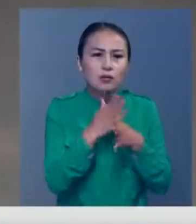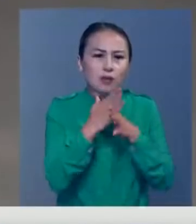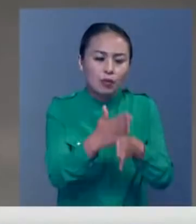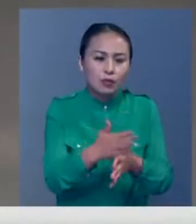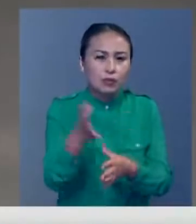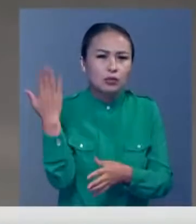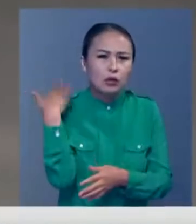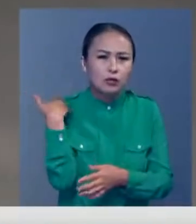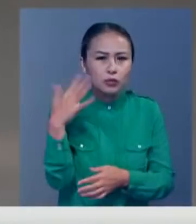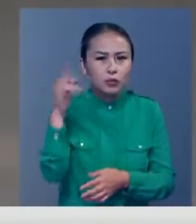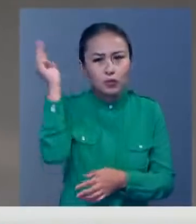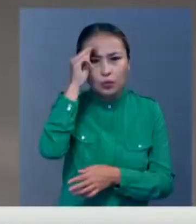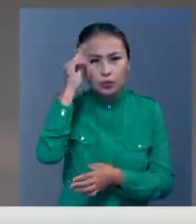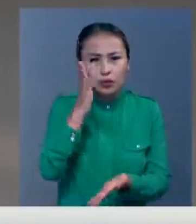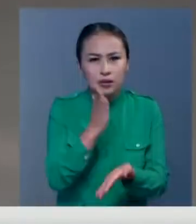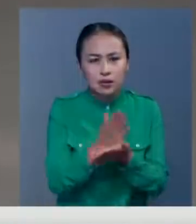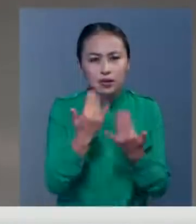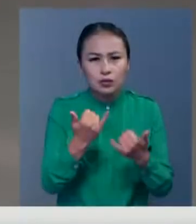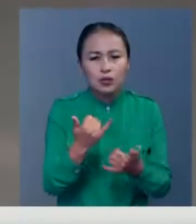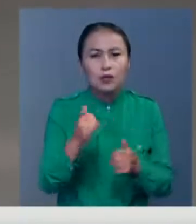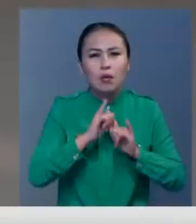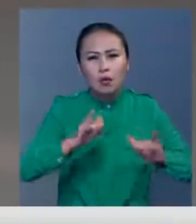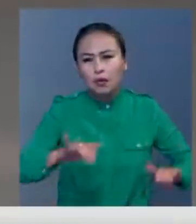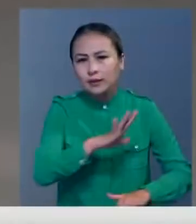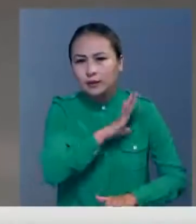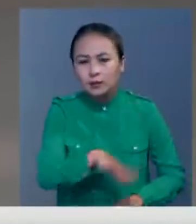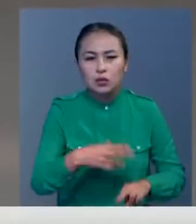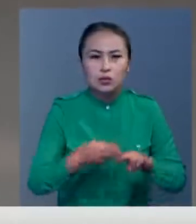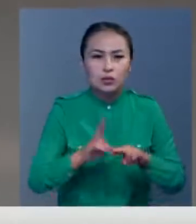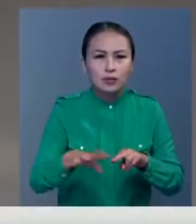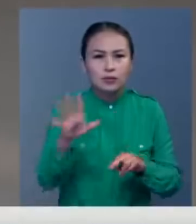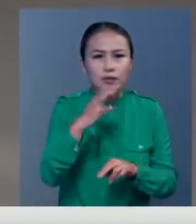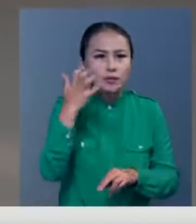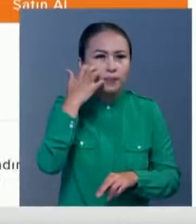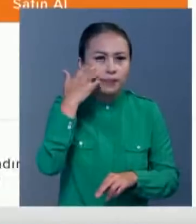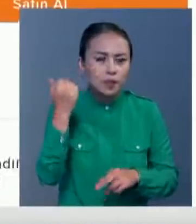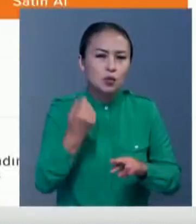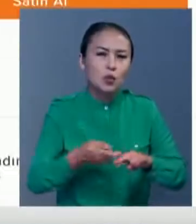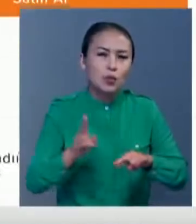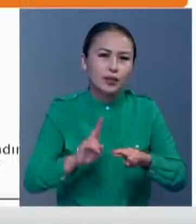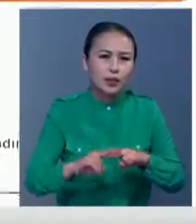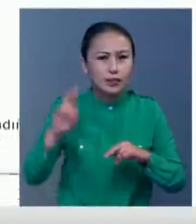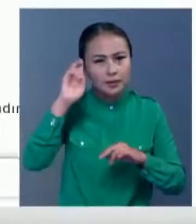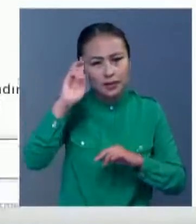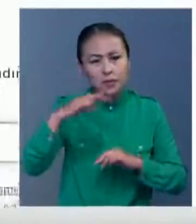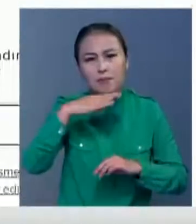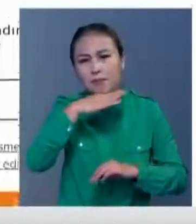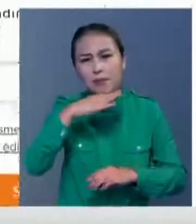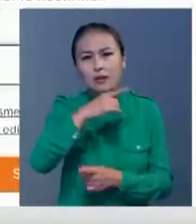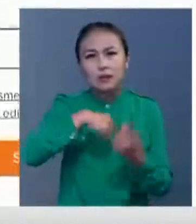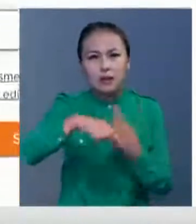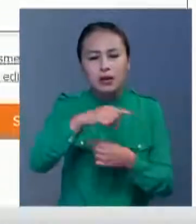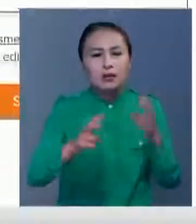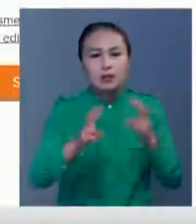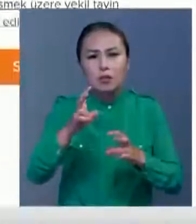бұрыннан үйренген. Қазірде дерттің кең тарап кетпеу үшін таптырмас әдіс болып отыр. Сондықтан елде ет мекемелері мен